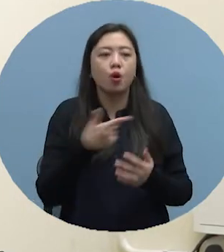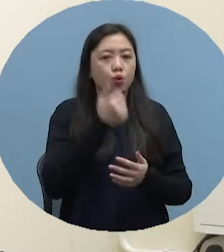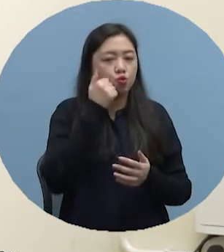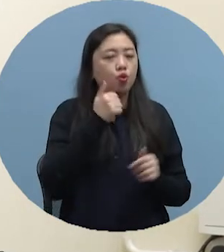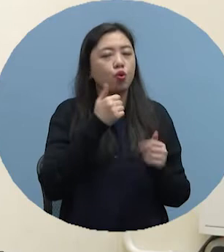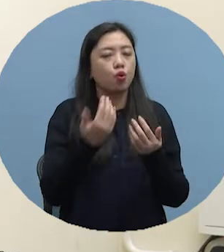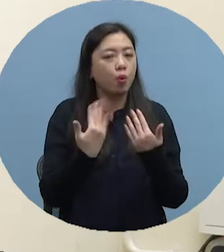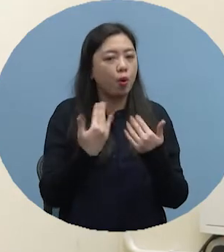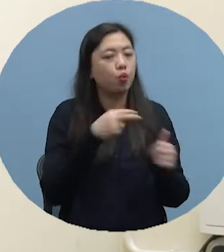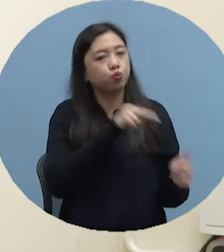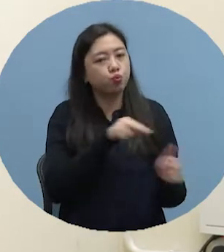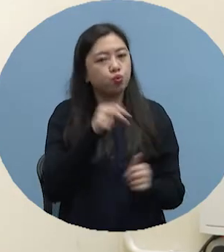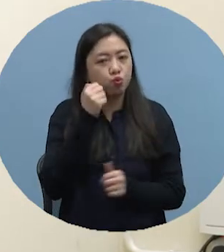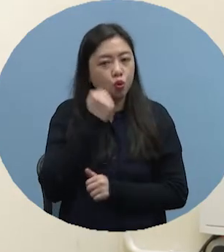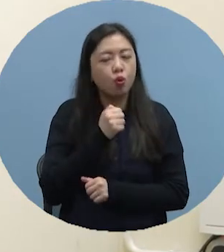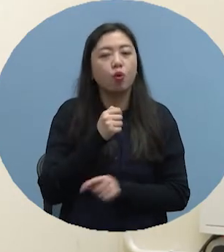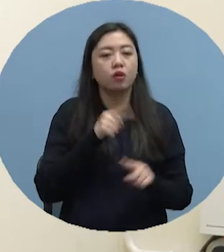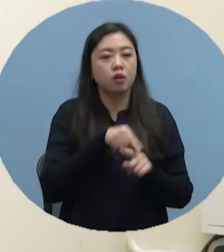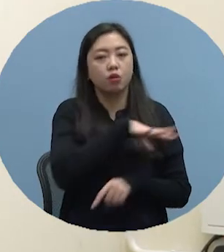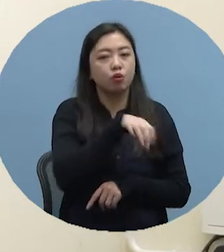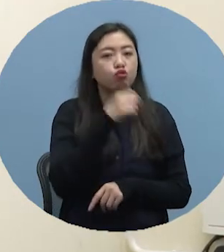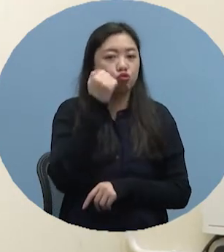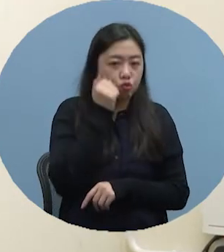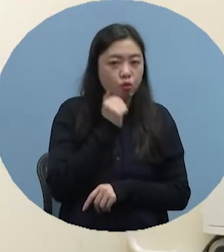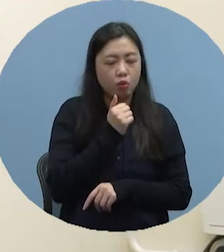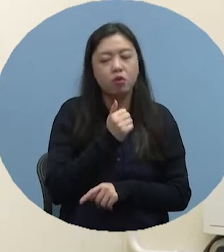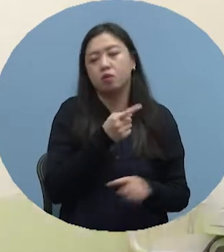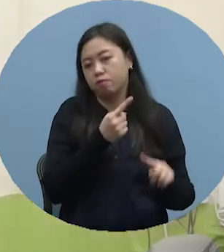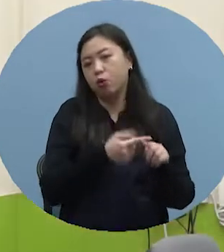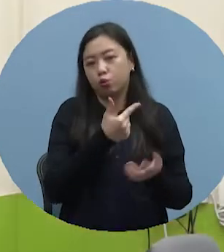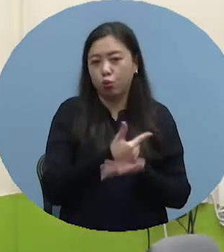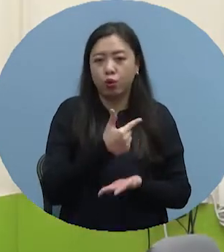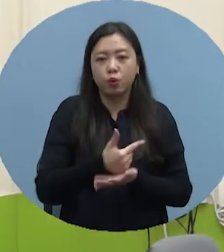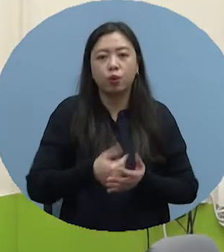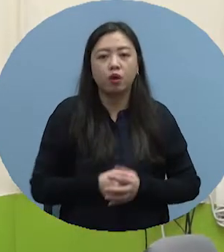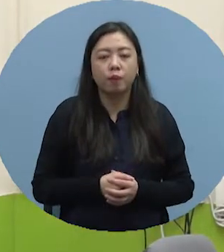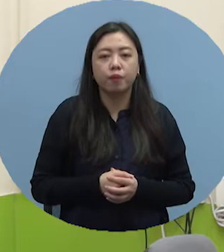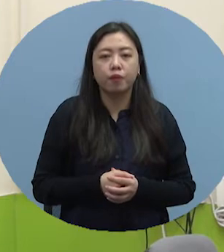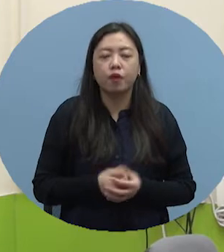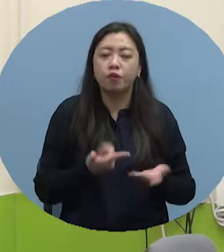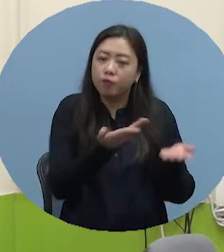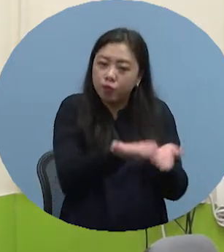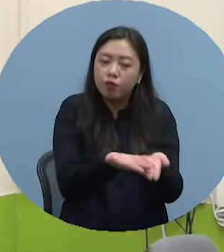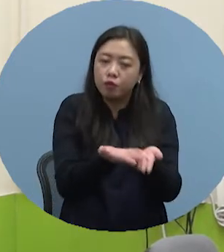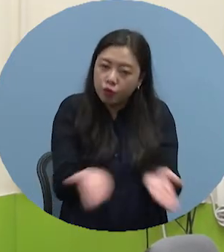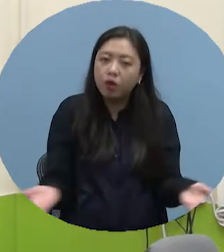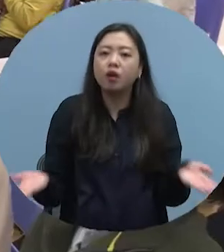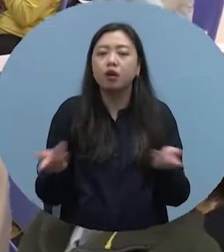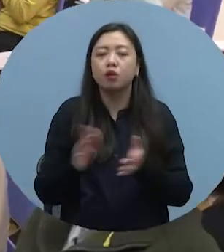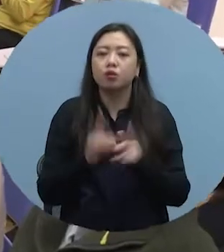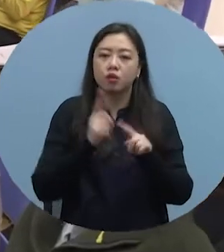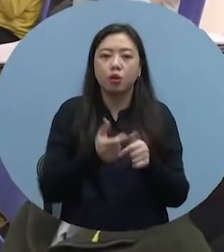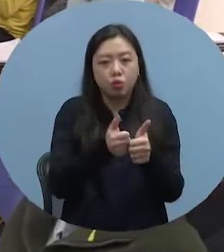的长者，这个对他来说呢是相当之重要。好欢迎大家，也都好多谢